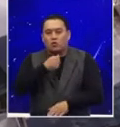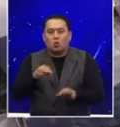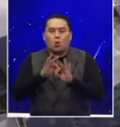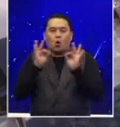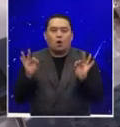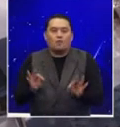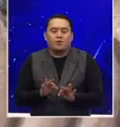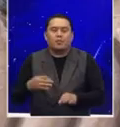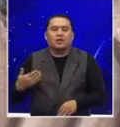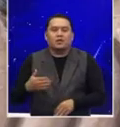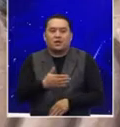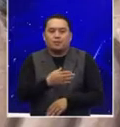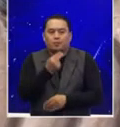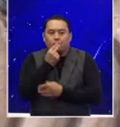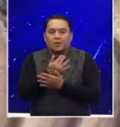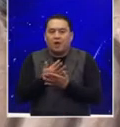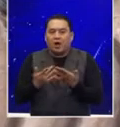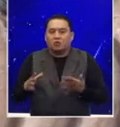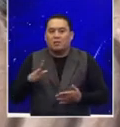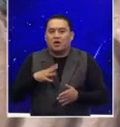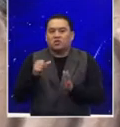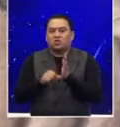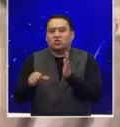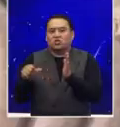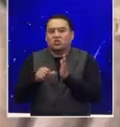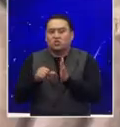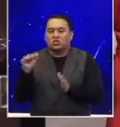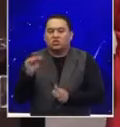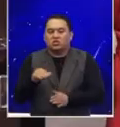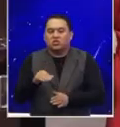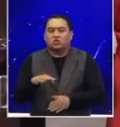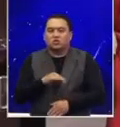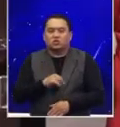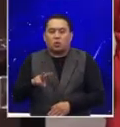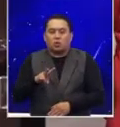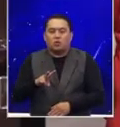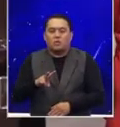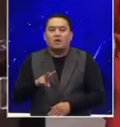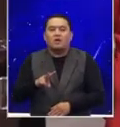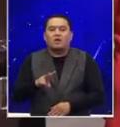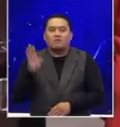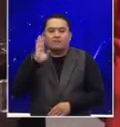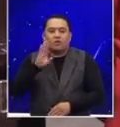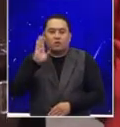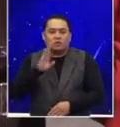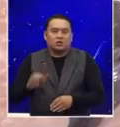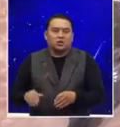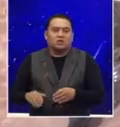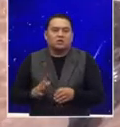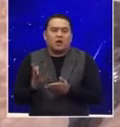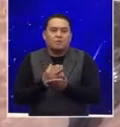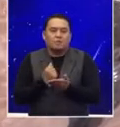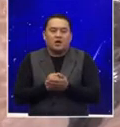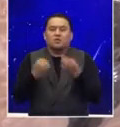объем рынка рыбы и рыбной продукции в стране составил 66 тысяч тонн рыбы. Однако водные ресурсы Казахстана